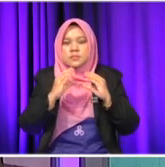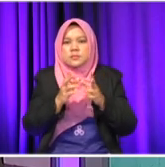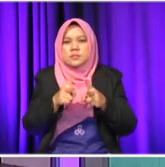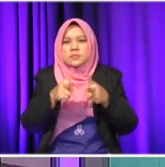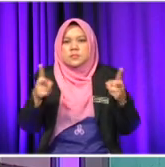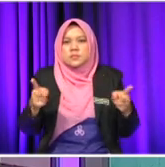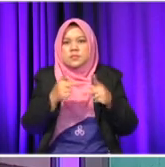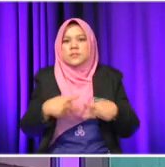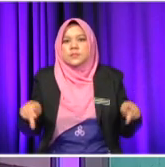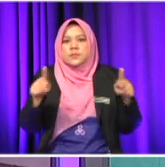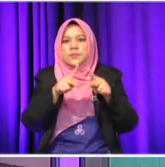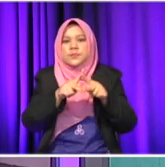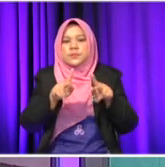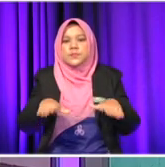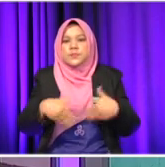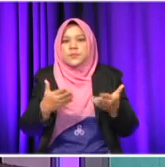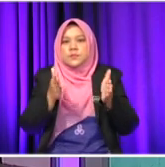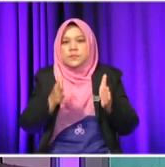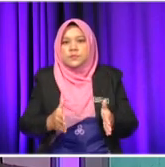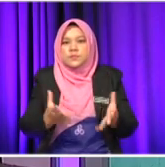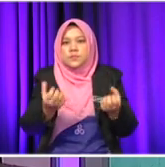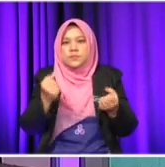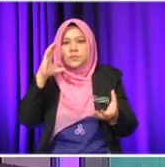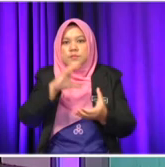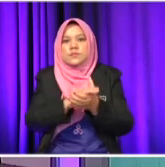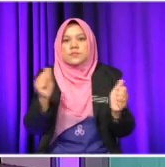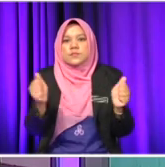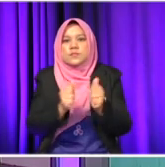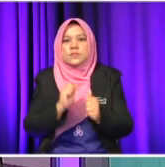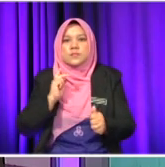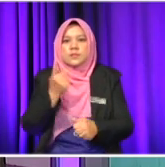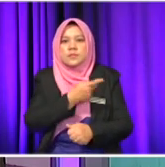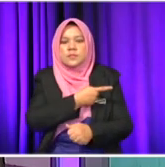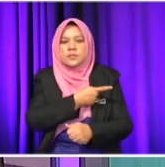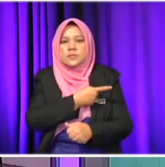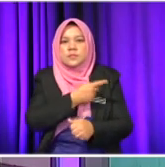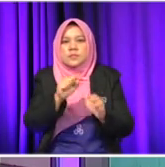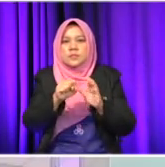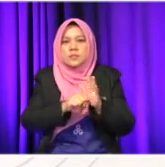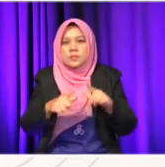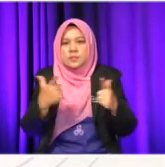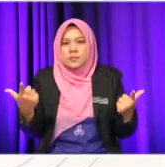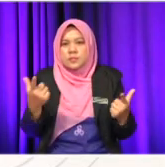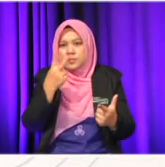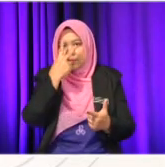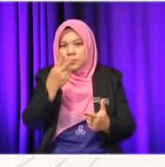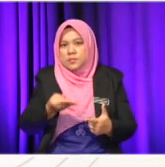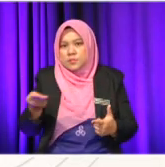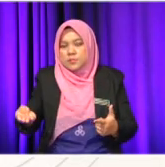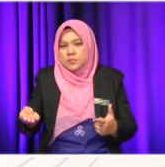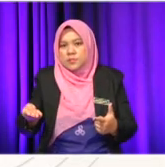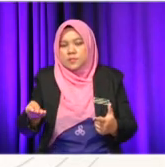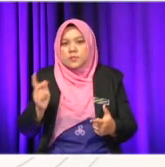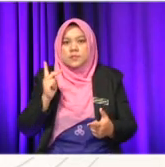macam orang boleh nak percaya dengan kita Oke selain lihat dari produk kita penerangan yang kita berikan itu juga